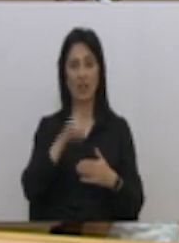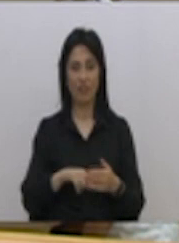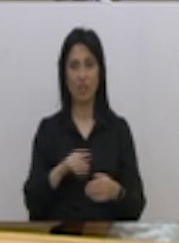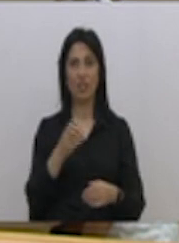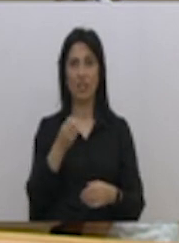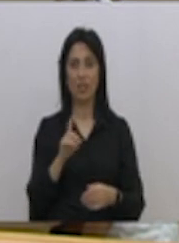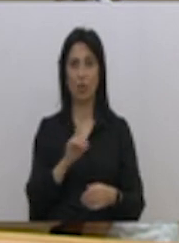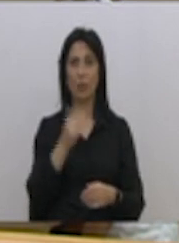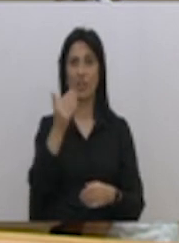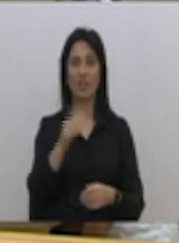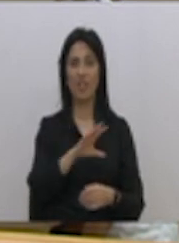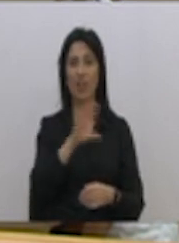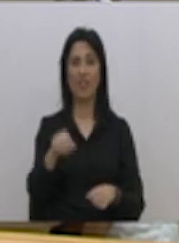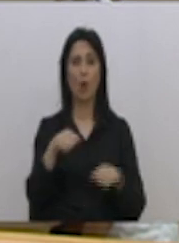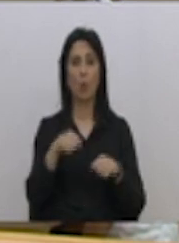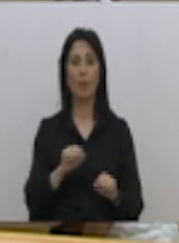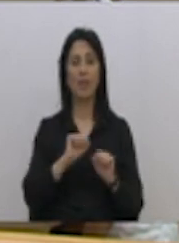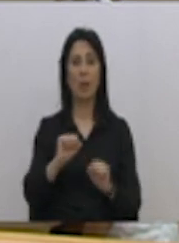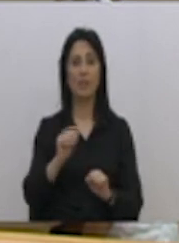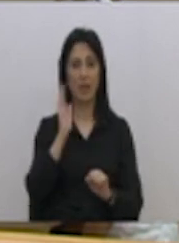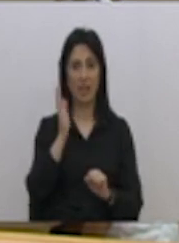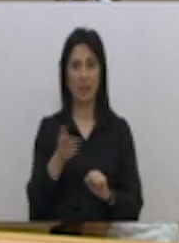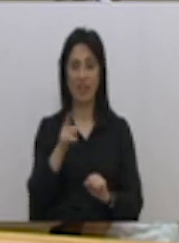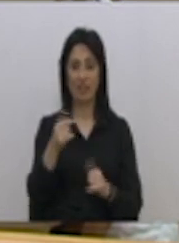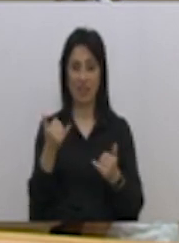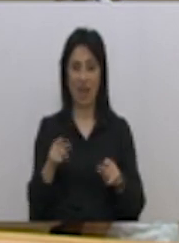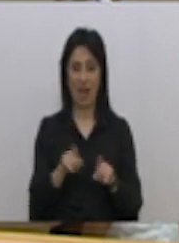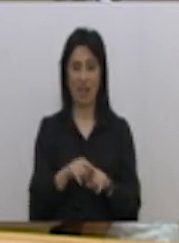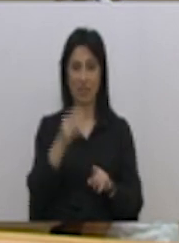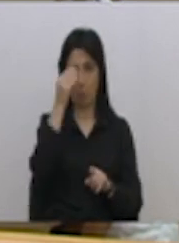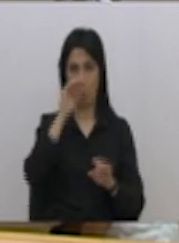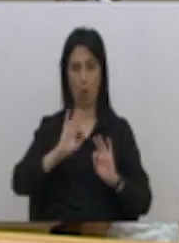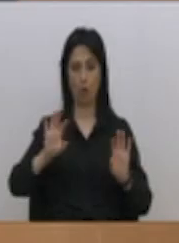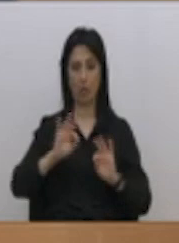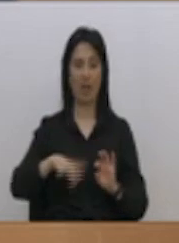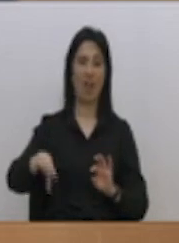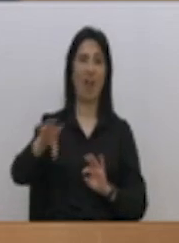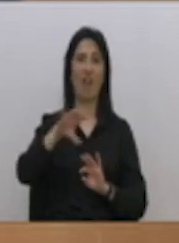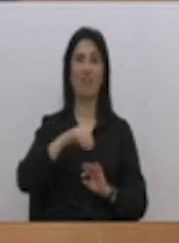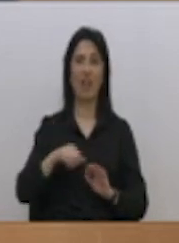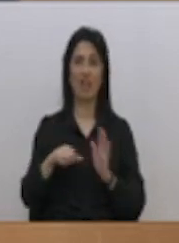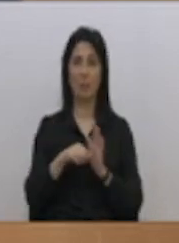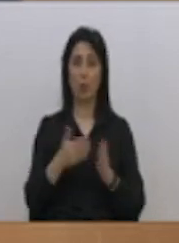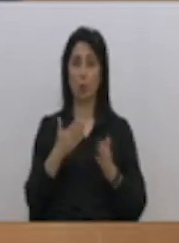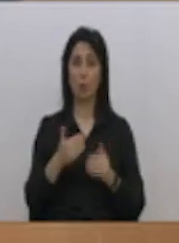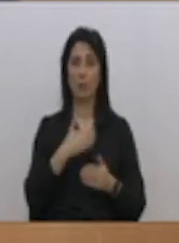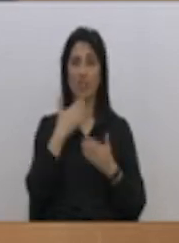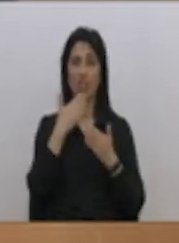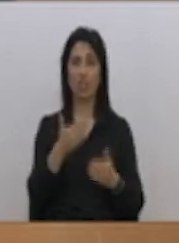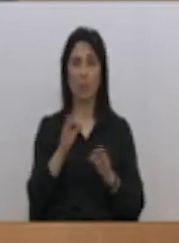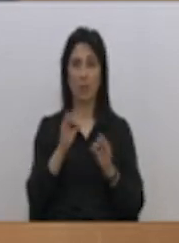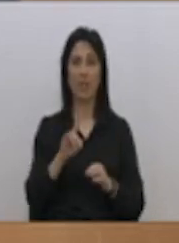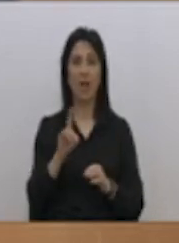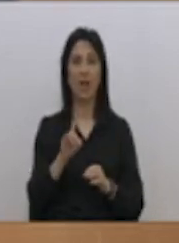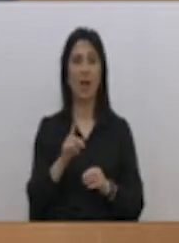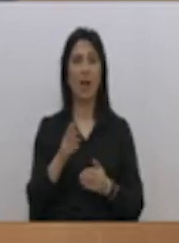decrom, tuen hoelas plebevis namsuelik nebodi, tuen ahlata se pozicionira, drugot hoelas chemce, da meohit, tuen sa mindak, itot martlac